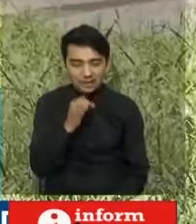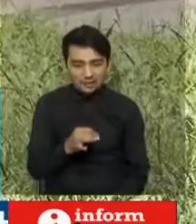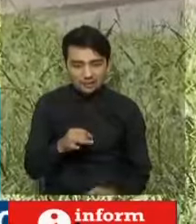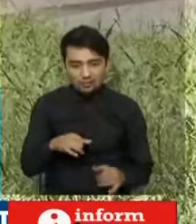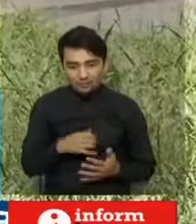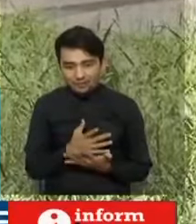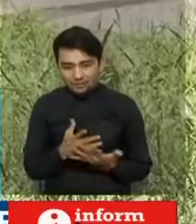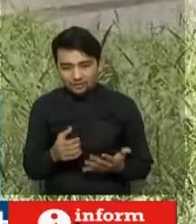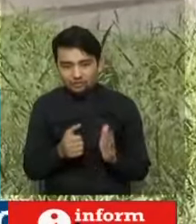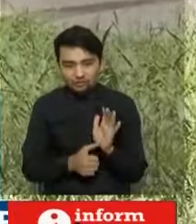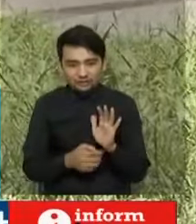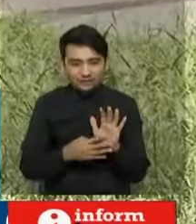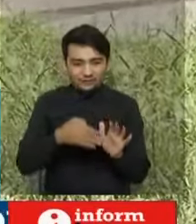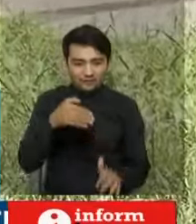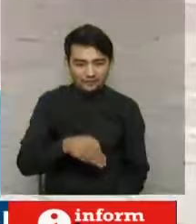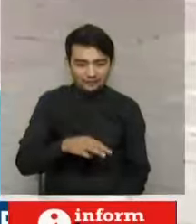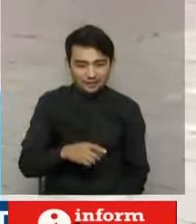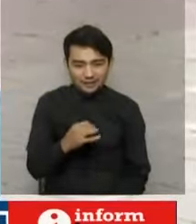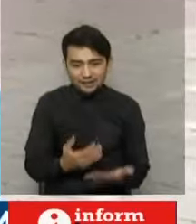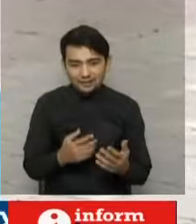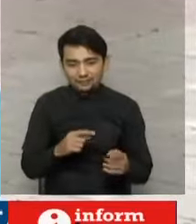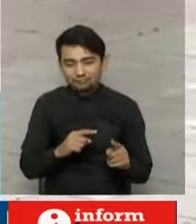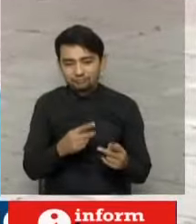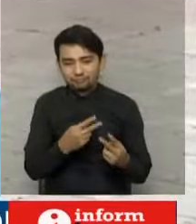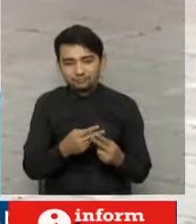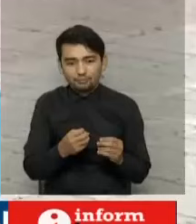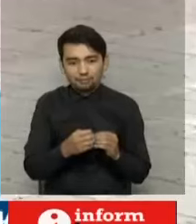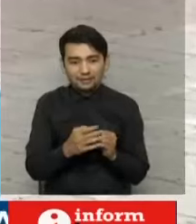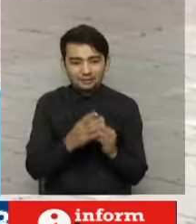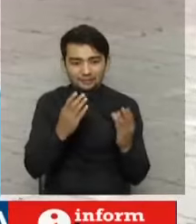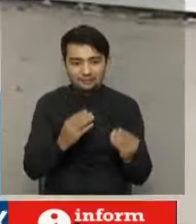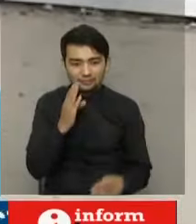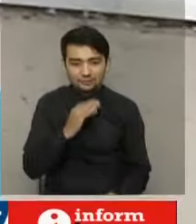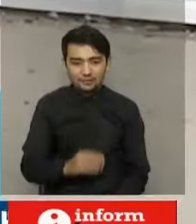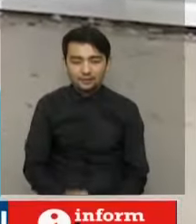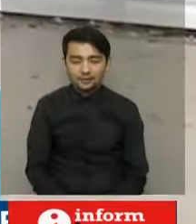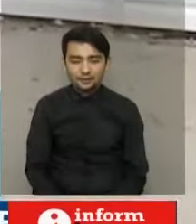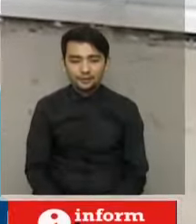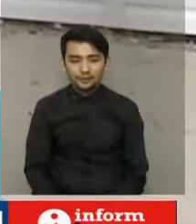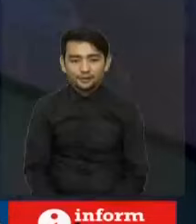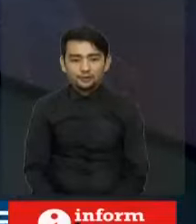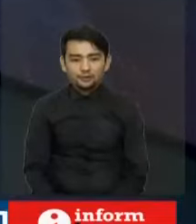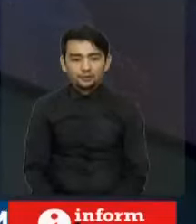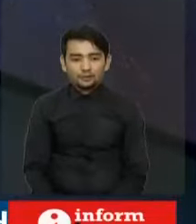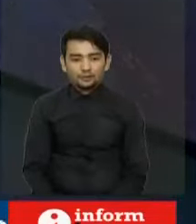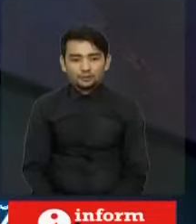брань 69 тысяч тенге или арест до 15 суток. Еламан Раймбеков, Ринат Абулхайров, Информбюро.